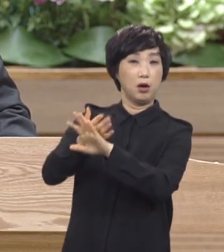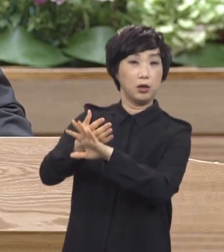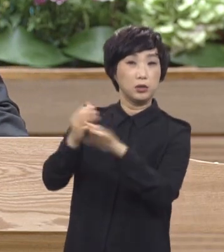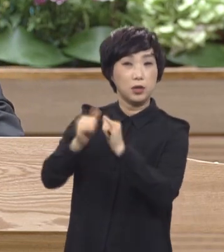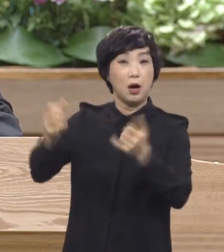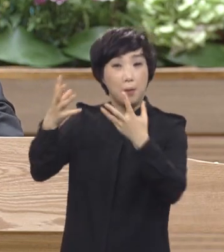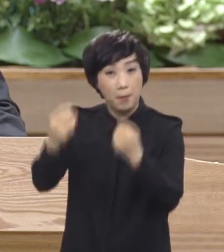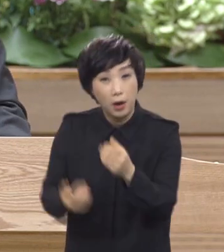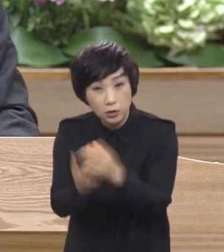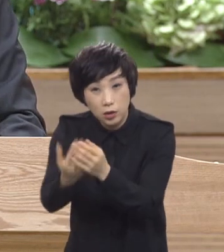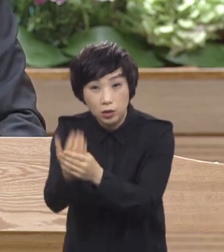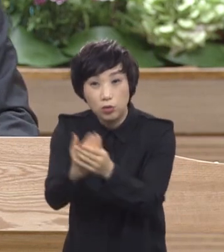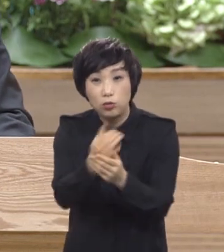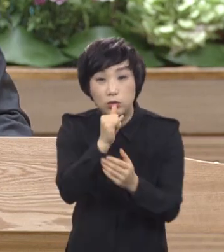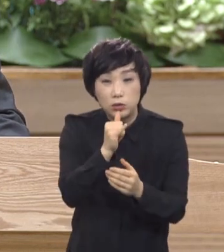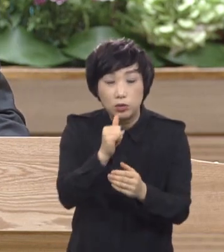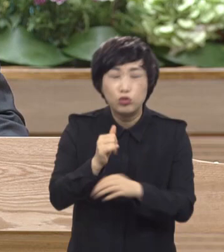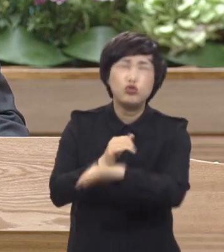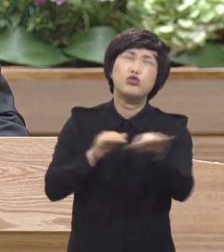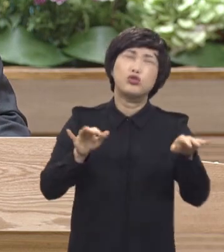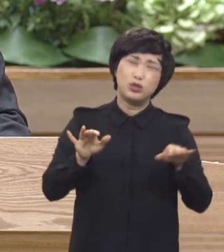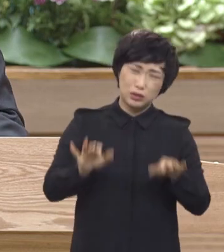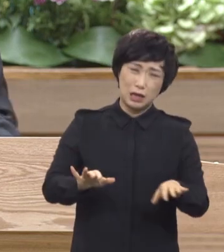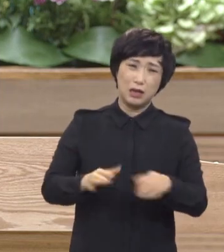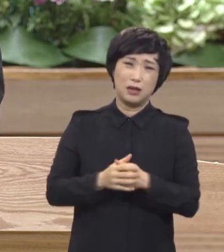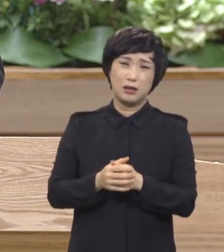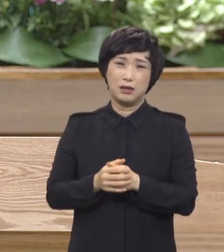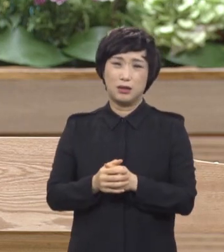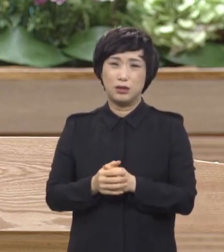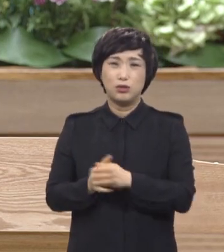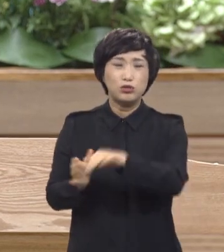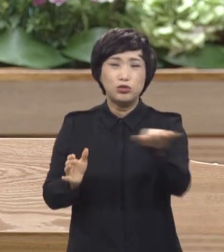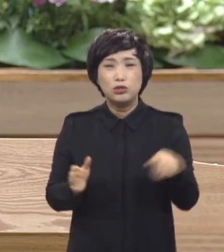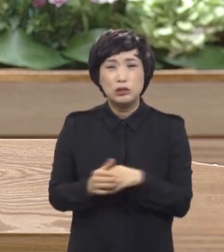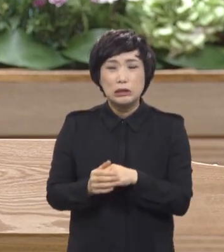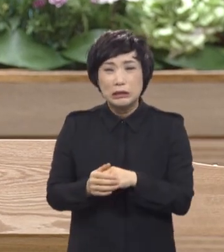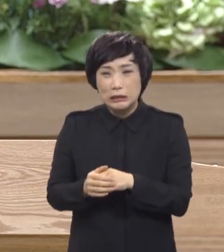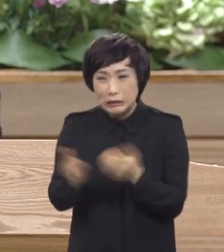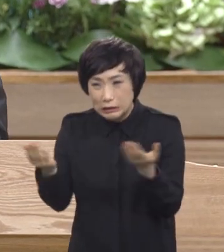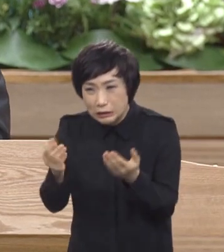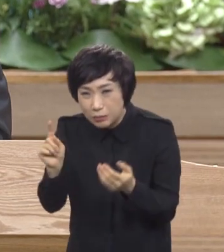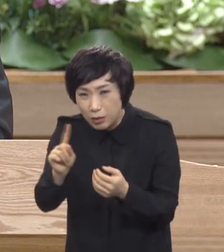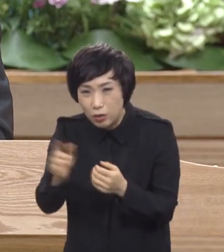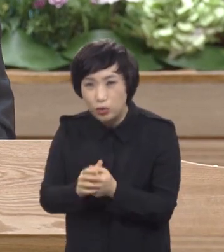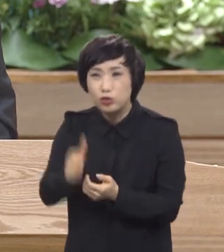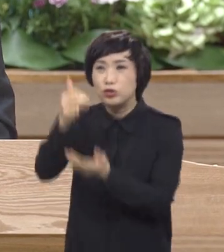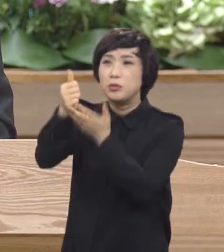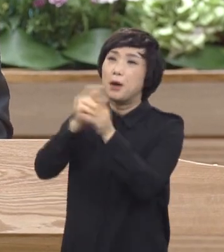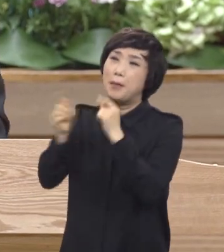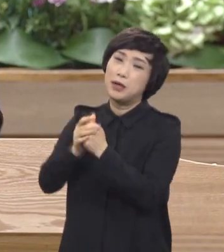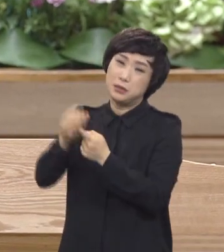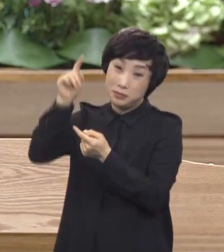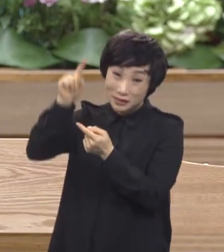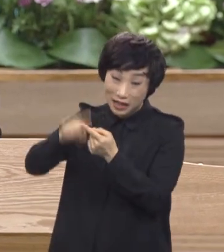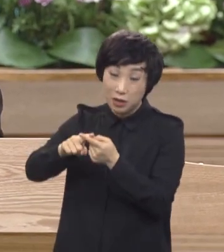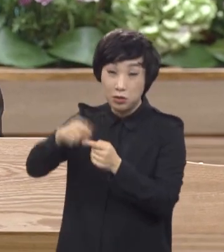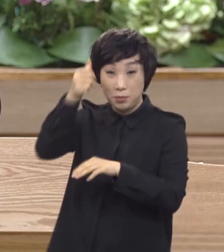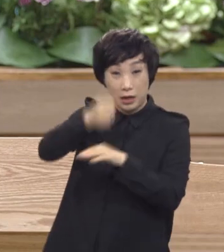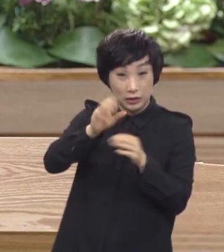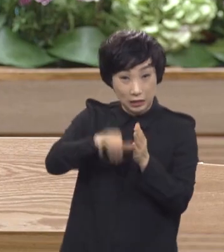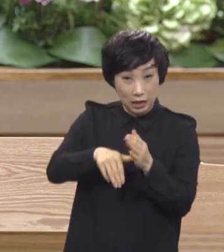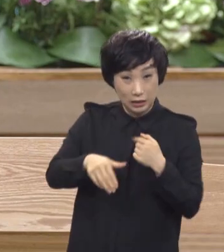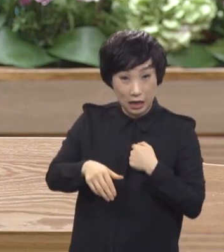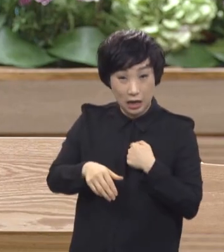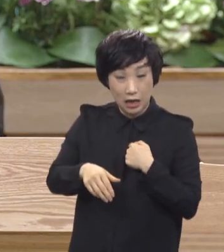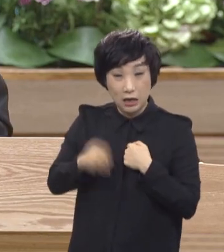나온다고 말했어요 그럼 우리는 무슨 일이 있어도 우리는 이런 일에서 주님이 말씀하신 대로 마지막 대로